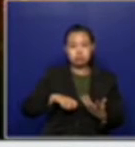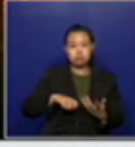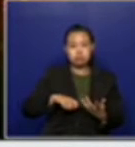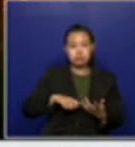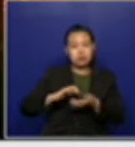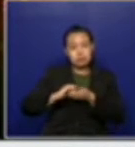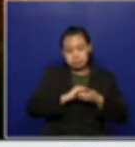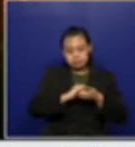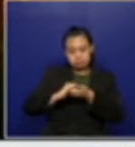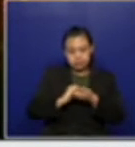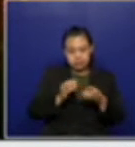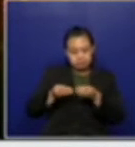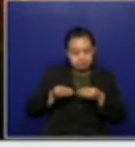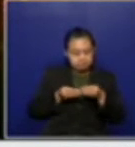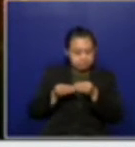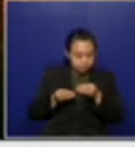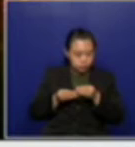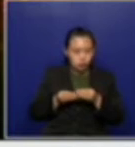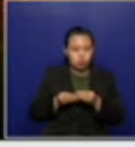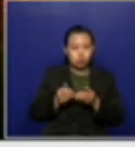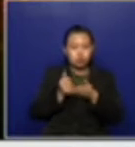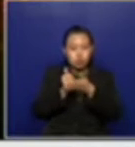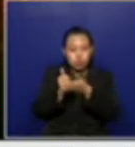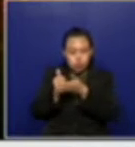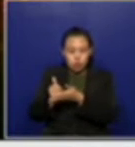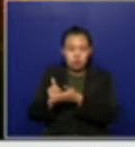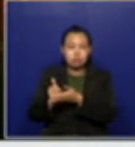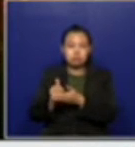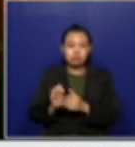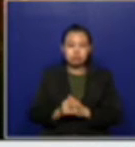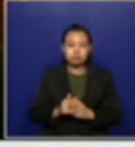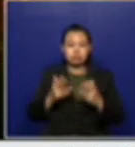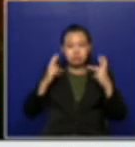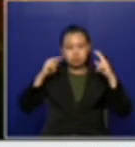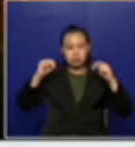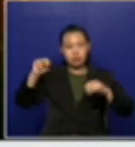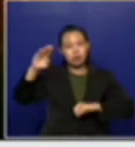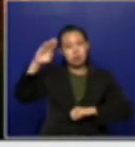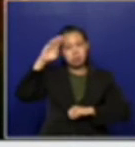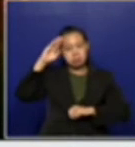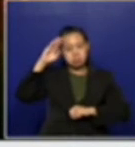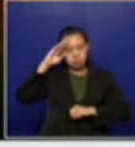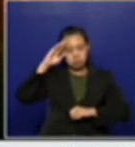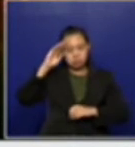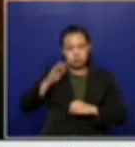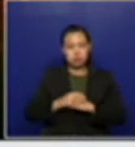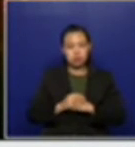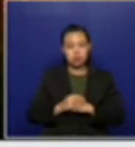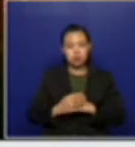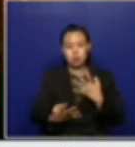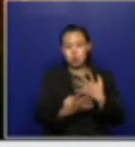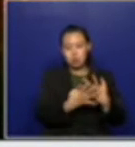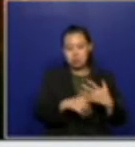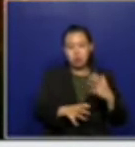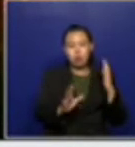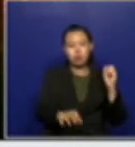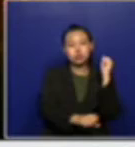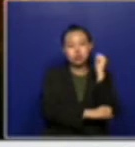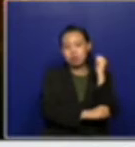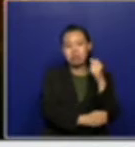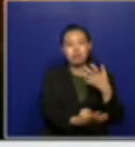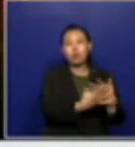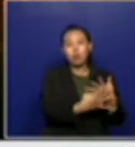กล่าวเอาไว้ว่ายุคประยุทธ์คุกมีไว้หวังขังคนจนท่านประธานที่เค